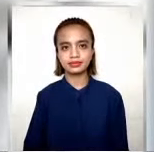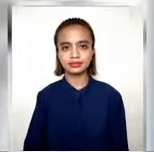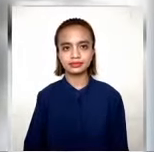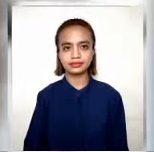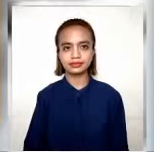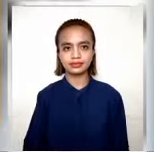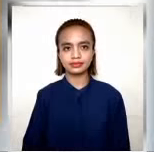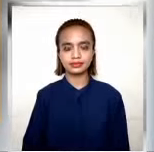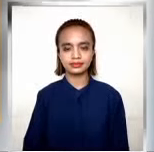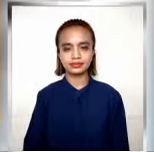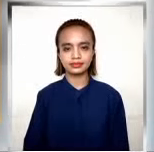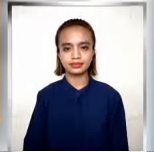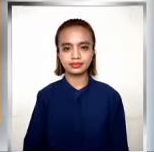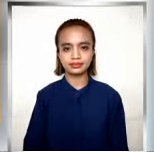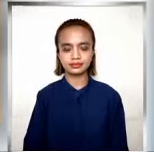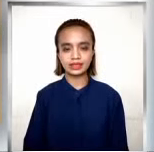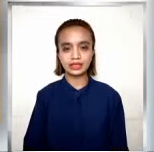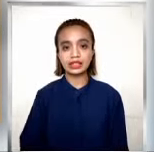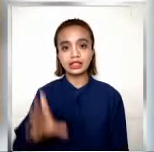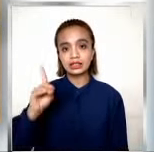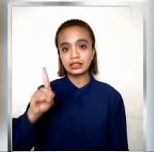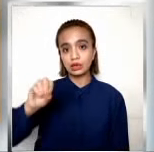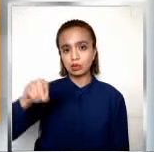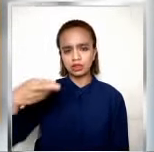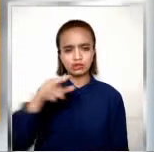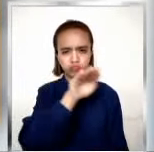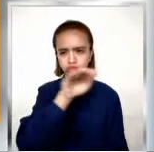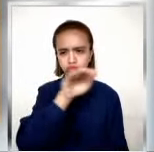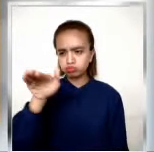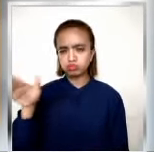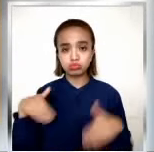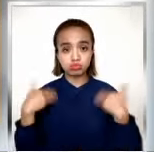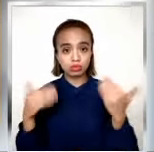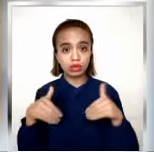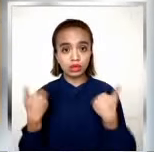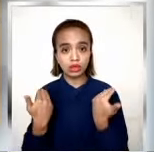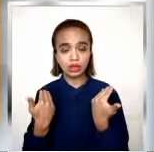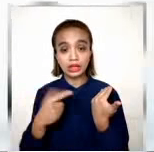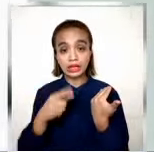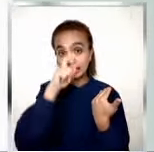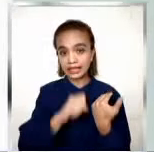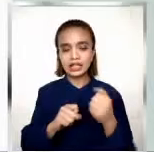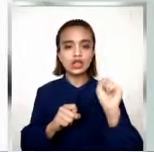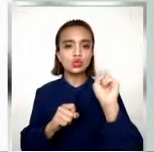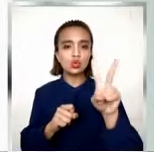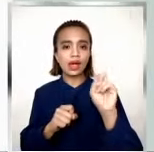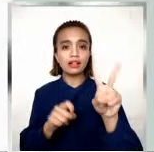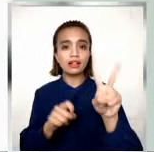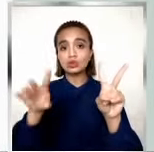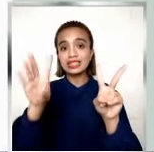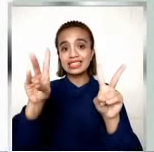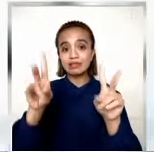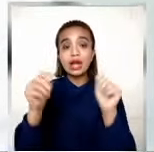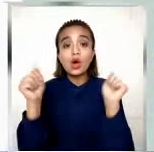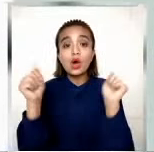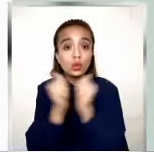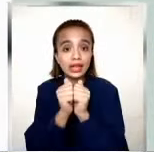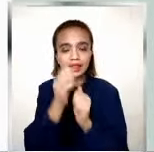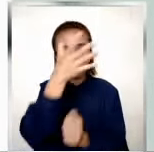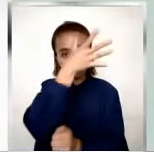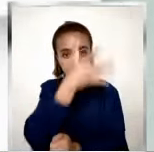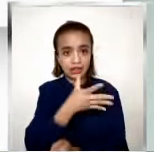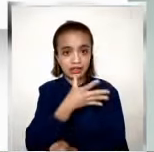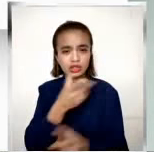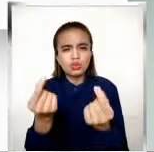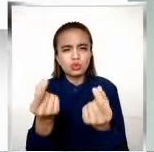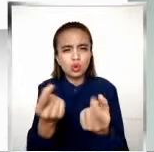Tinatawag ng Department of Health ang mga kabataang edad 12 to 17 years old at kanilang mga magulang na sumagot sa online survey para malaman